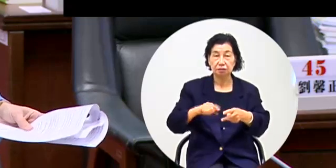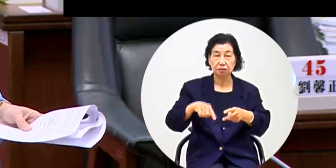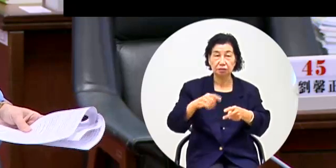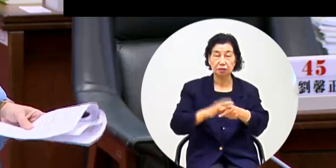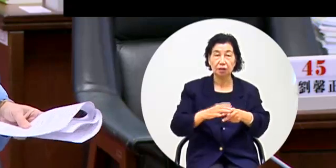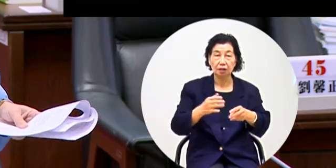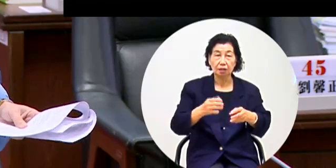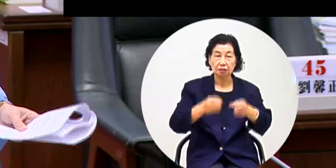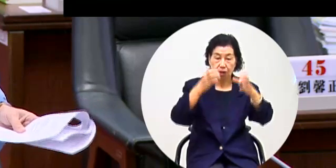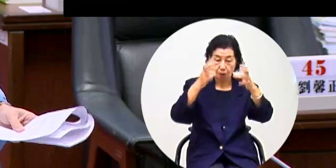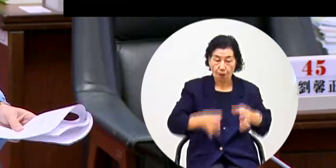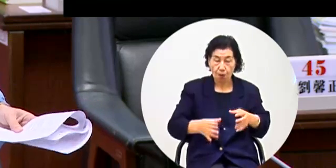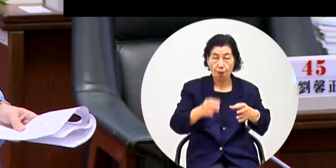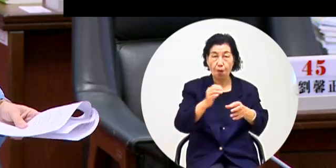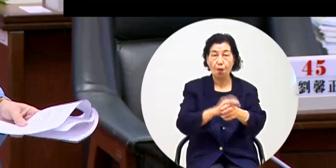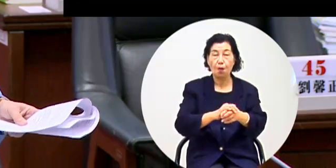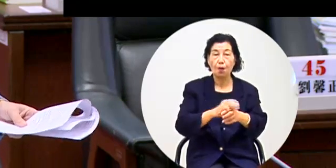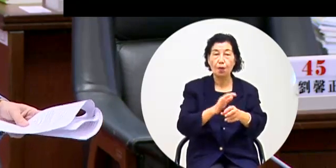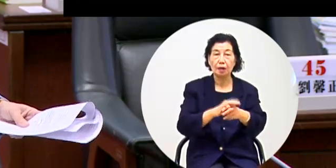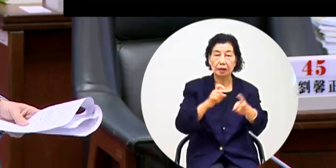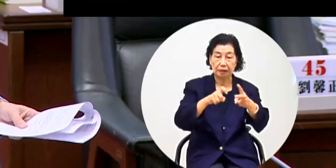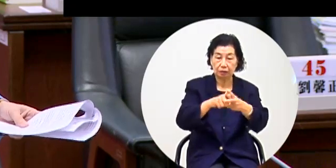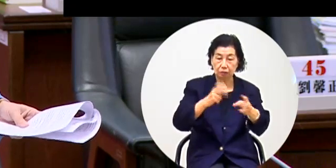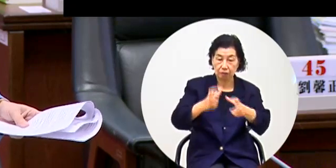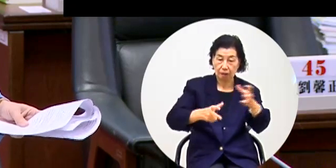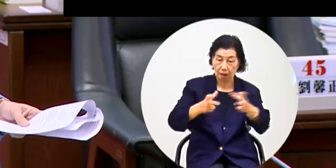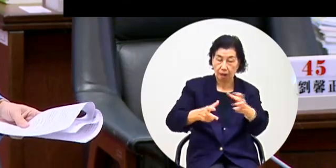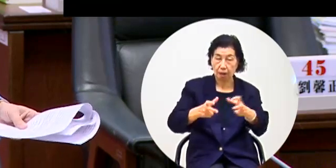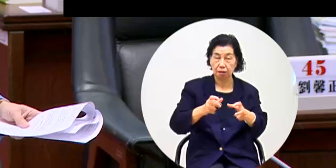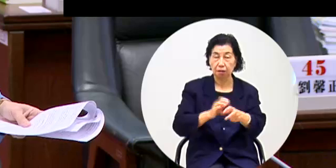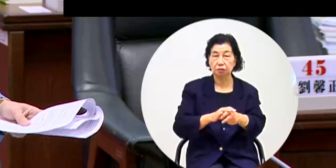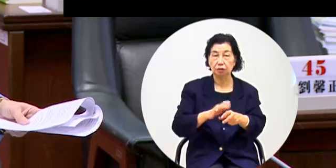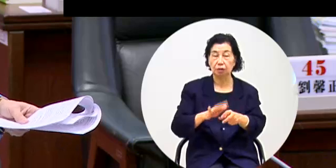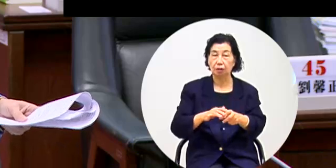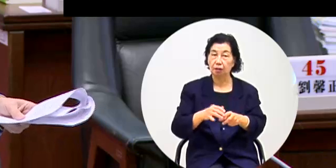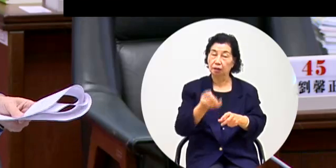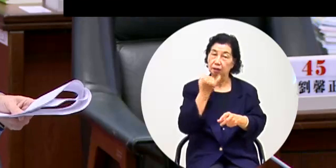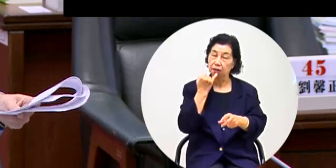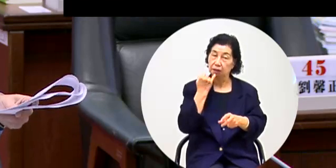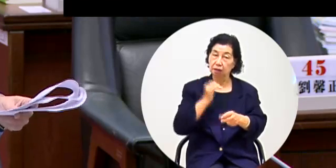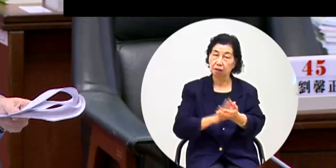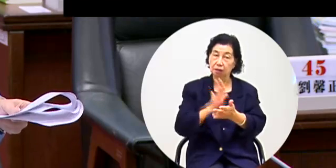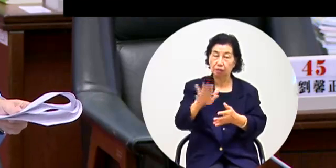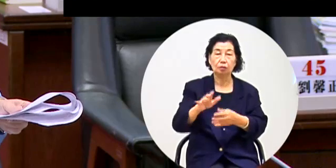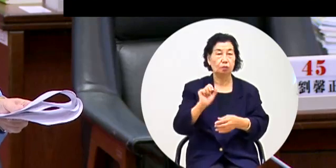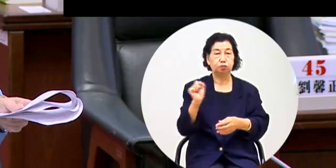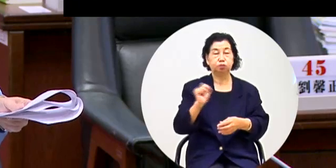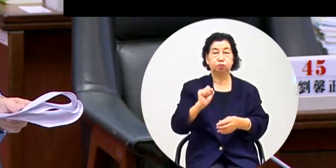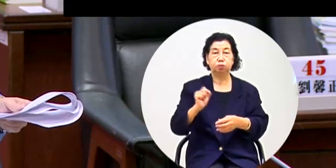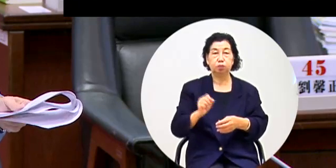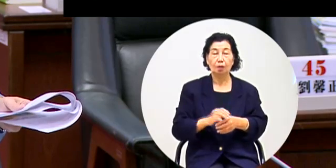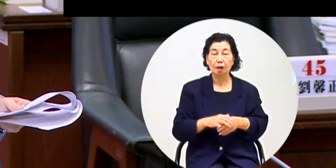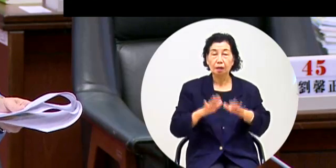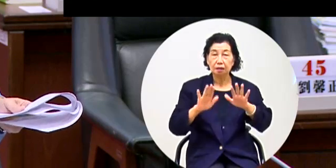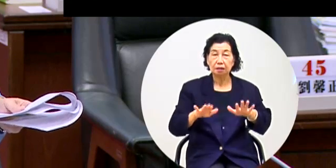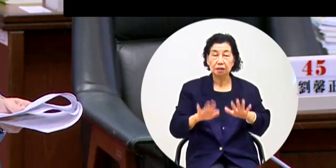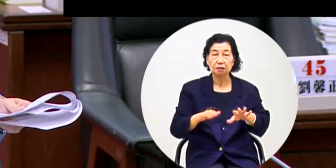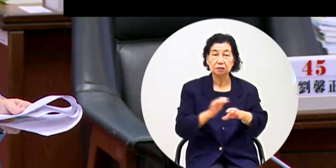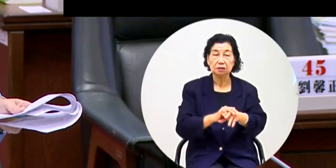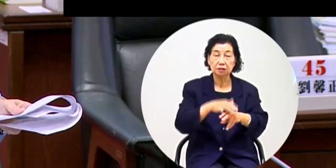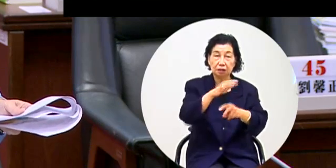们怎么去做？高雄市其实，农地也被划不少哎，高雄市